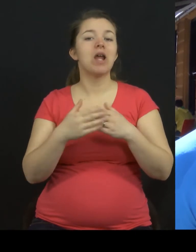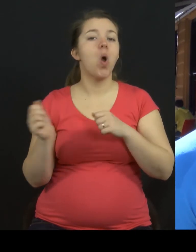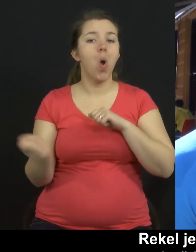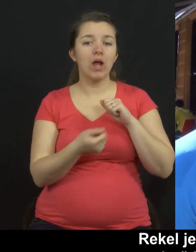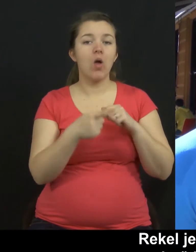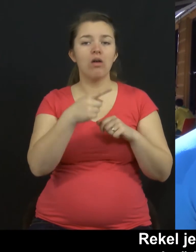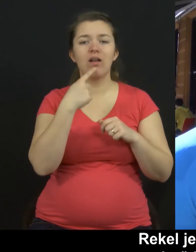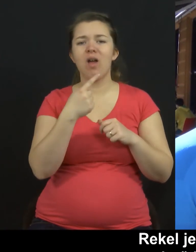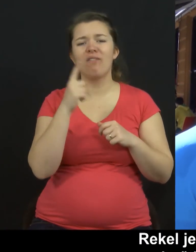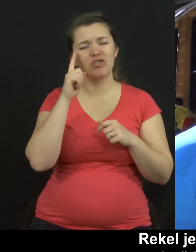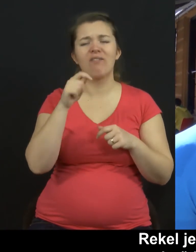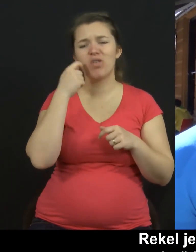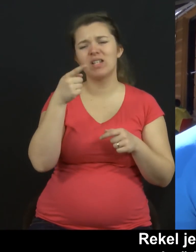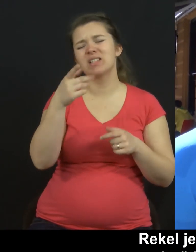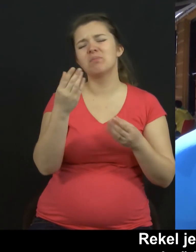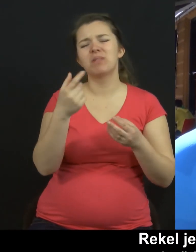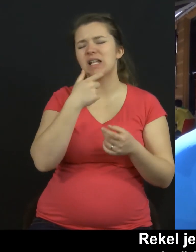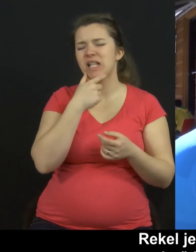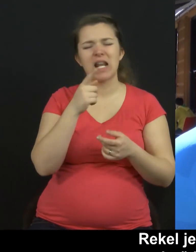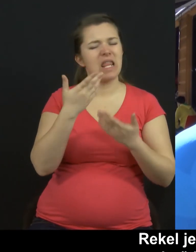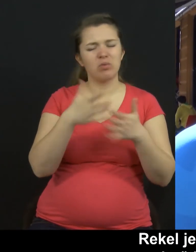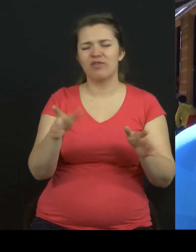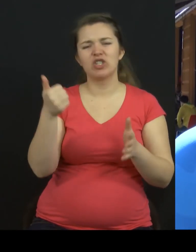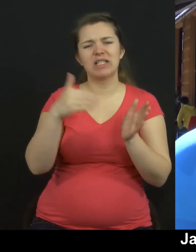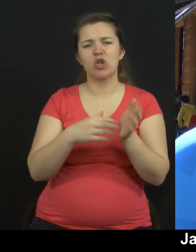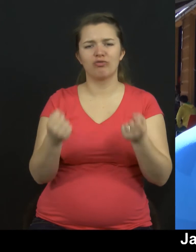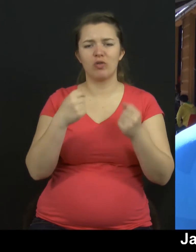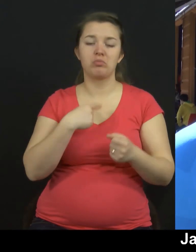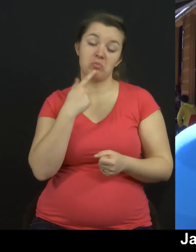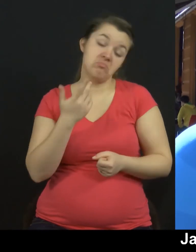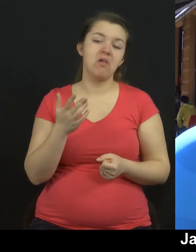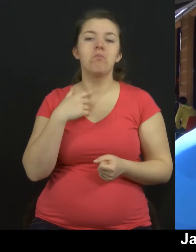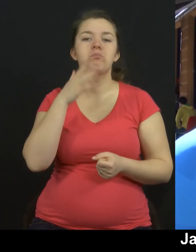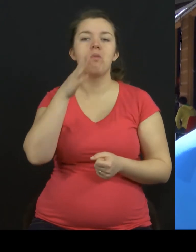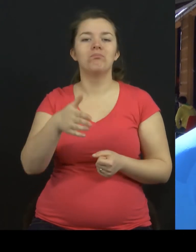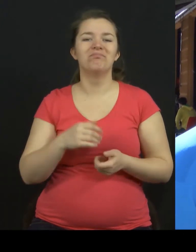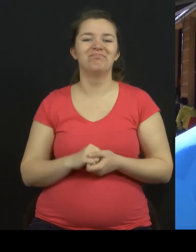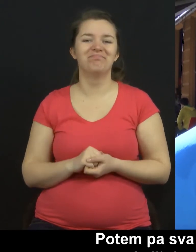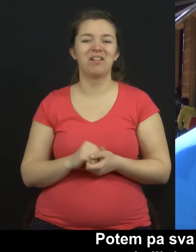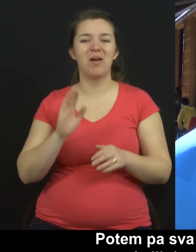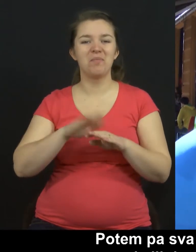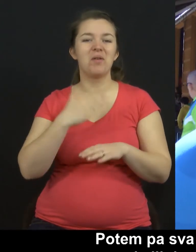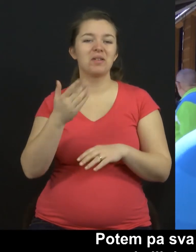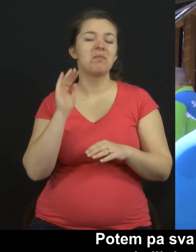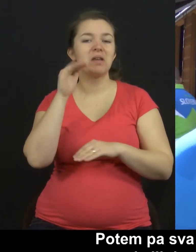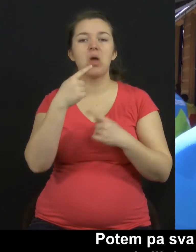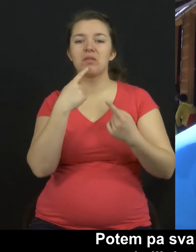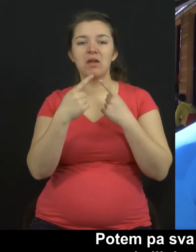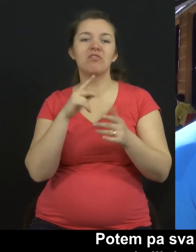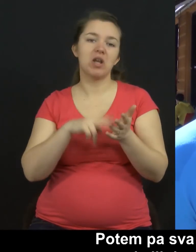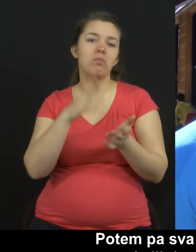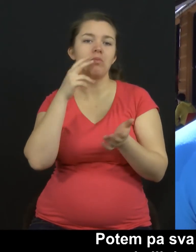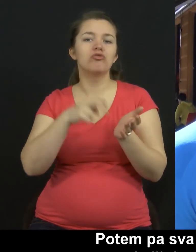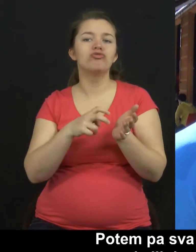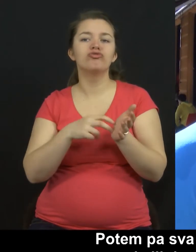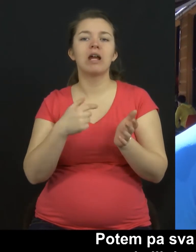hokeju, pa sva debatirala, rekel, več pa, fotr, ti si prestar, ne boš jih več niso zvigil. Jaz sem rekel, ajde, bom jih. Potem preko debate